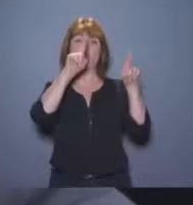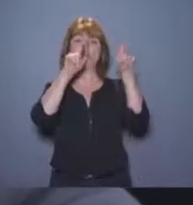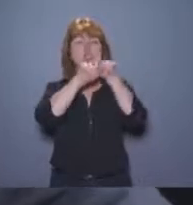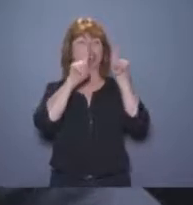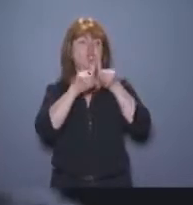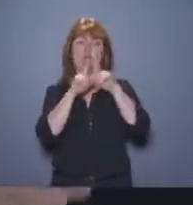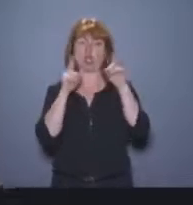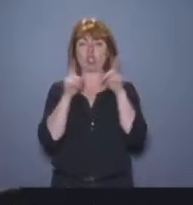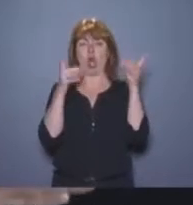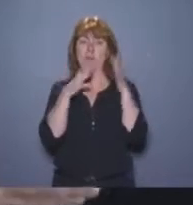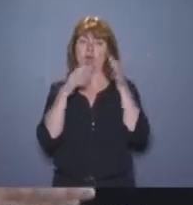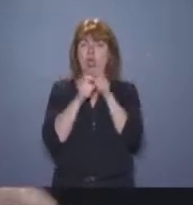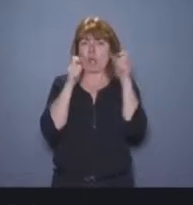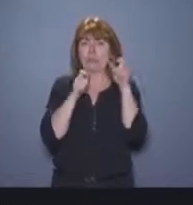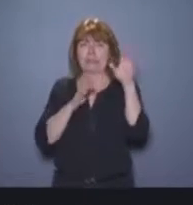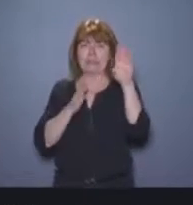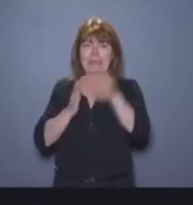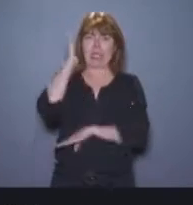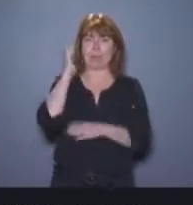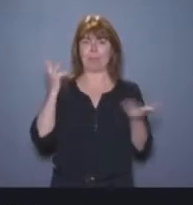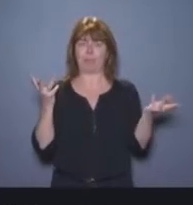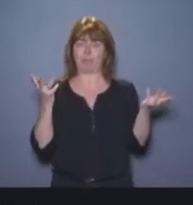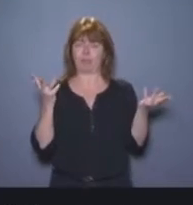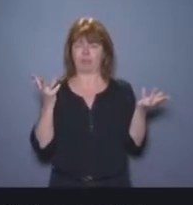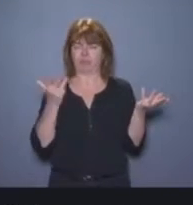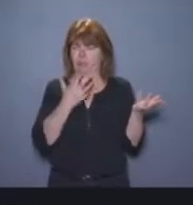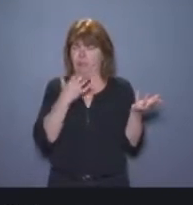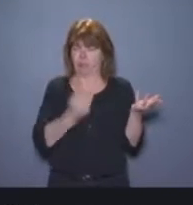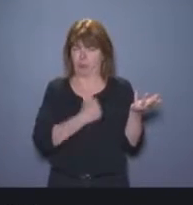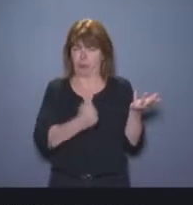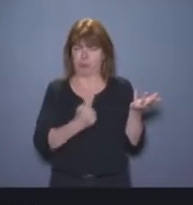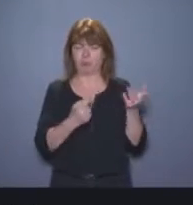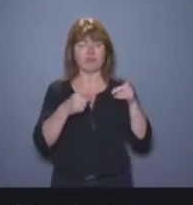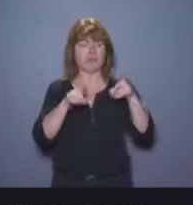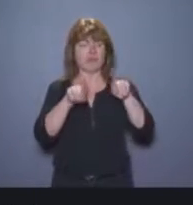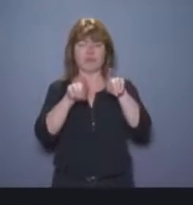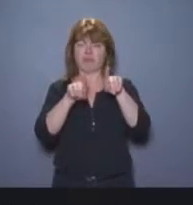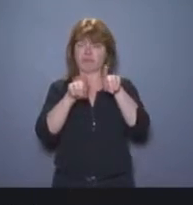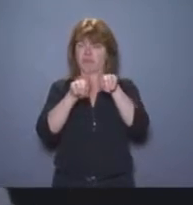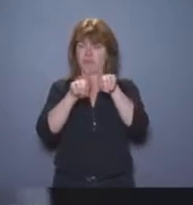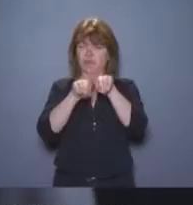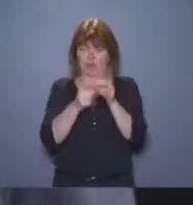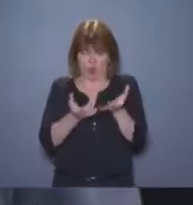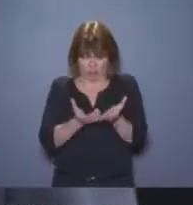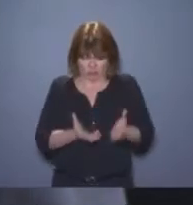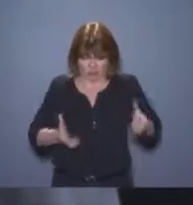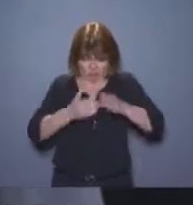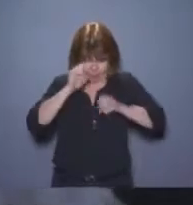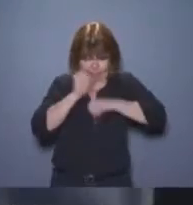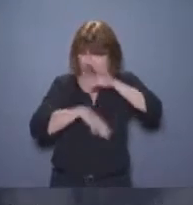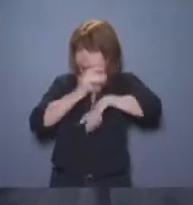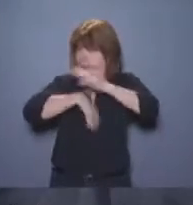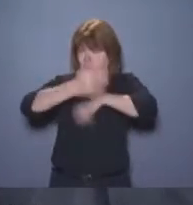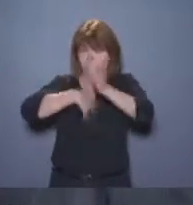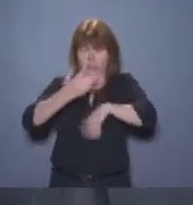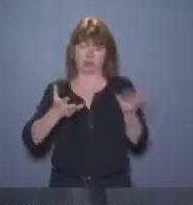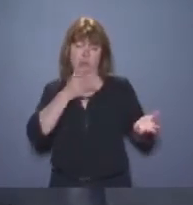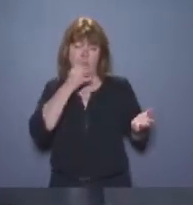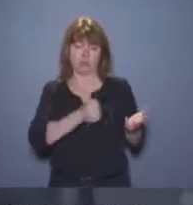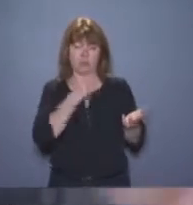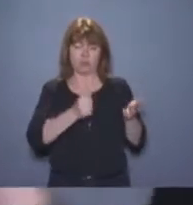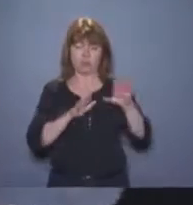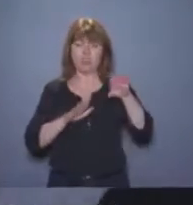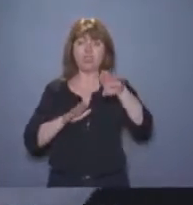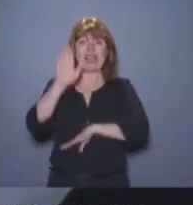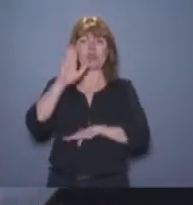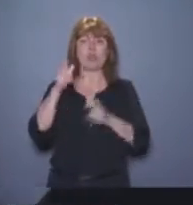écoutez, cet homme qui vous dit « Je voudrais que la France soit une start-up », et puis quoi encore? Nous voilà tous,